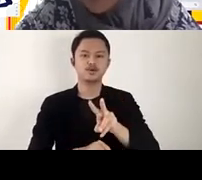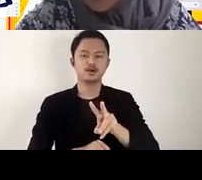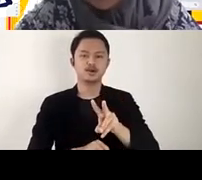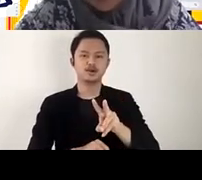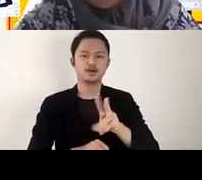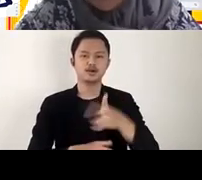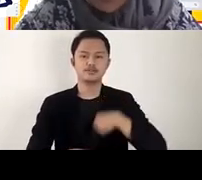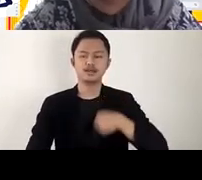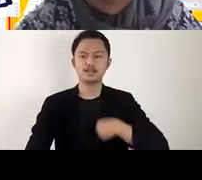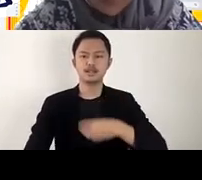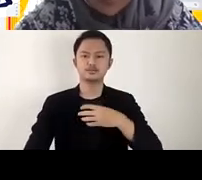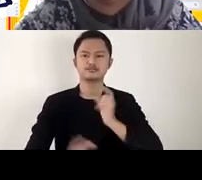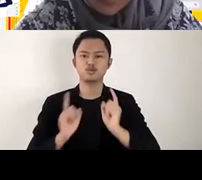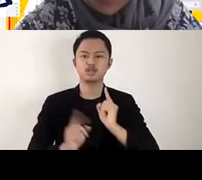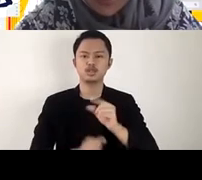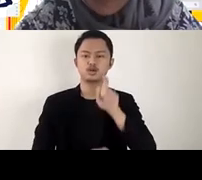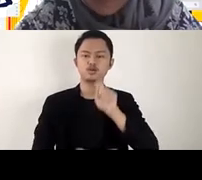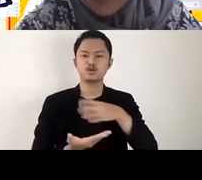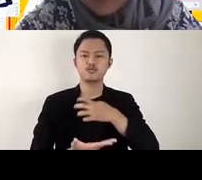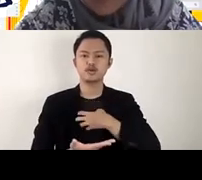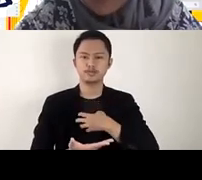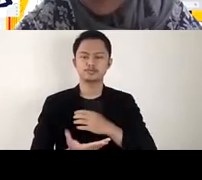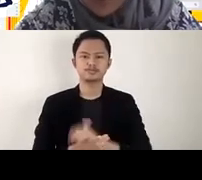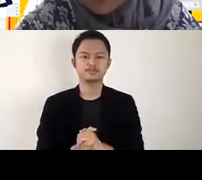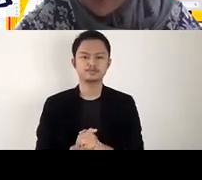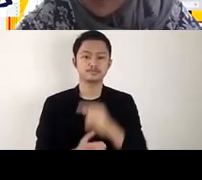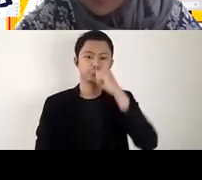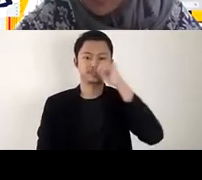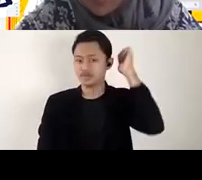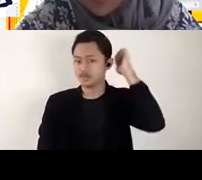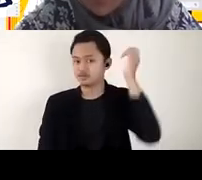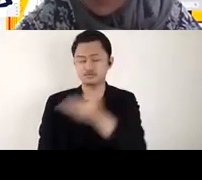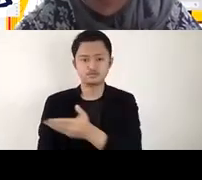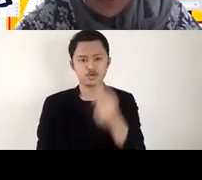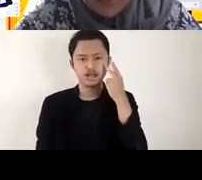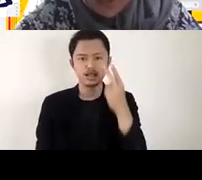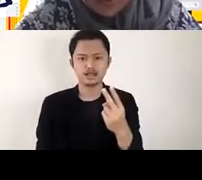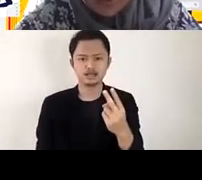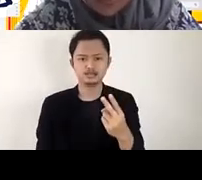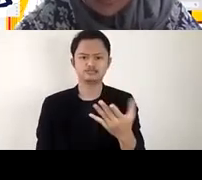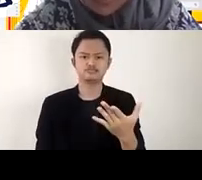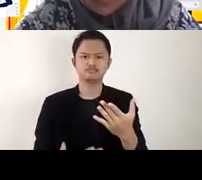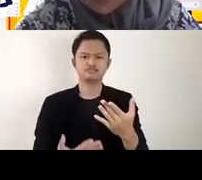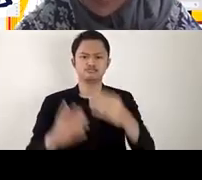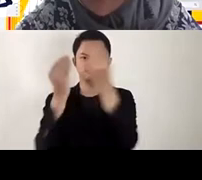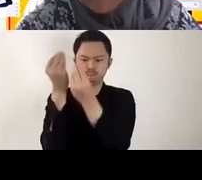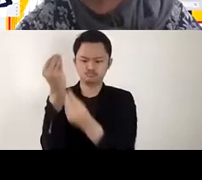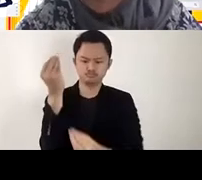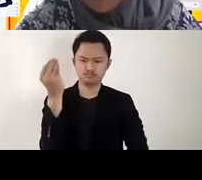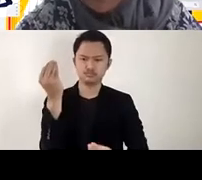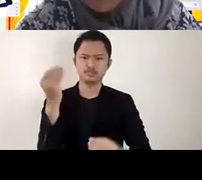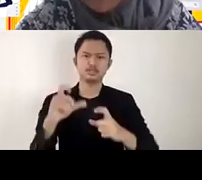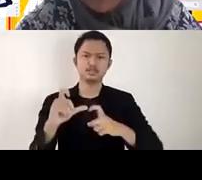kemenkopolhukam jadi apabila bapak ibu semua melihat pada struktur sekretariat bersama ini disini